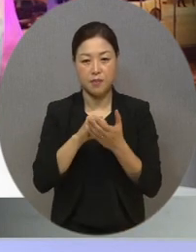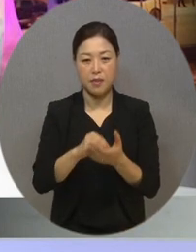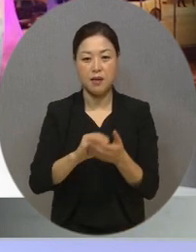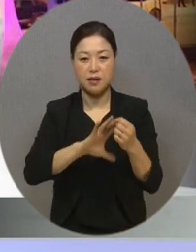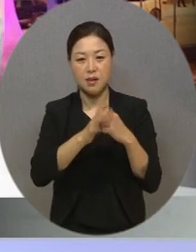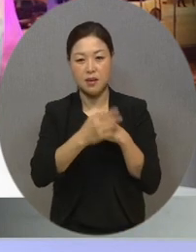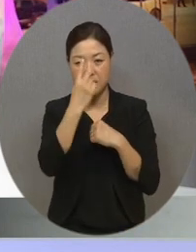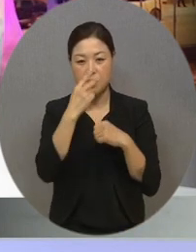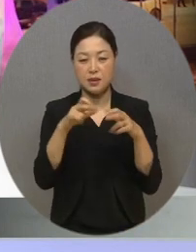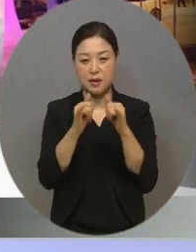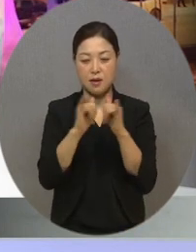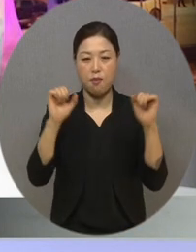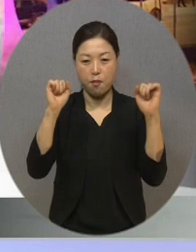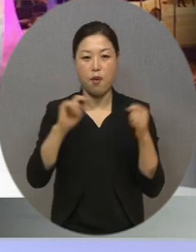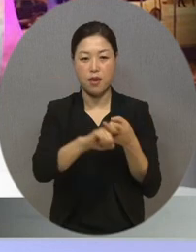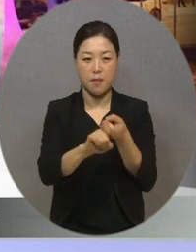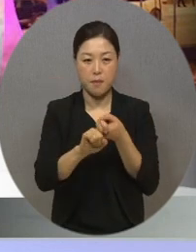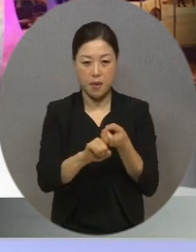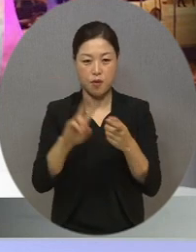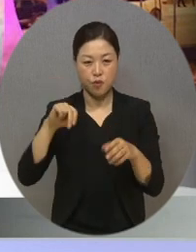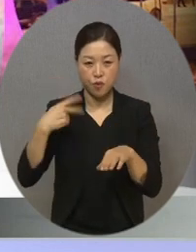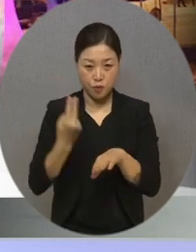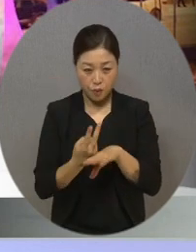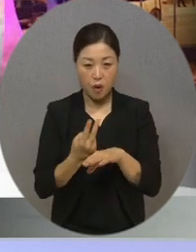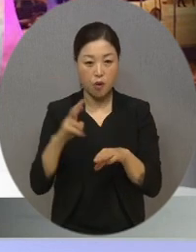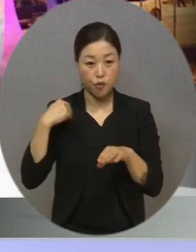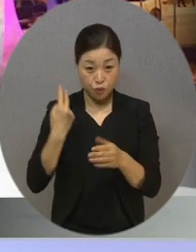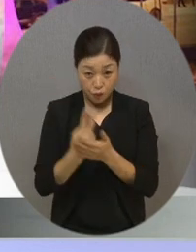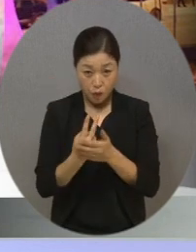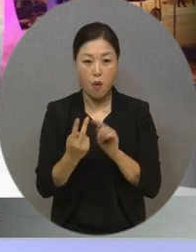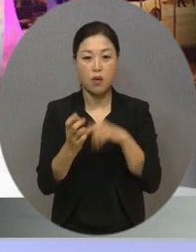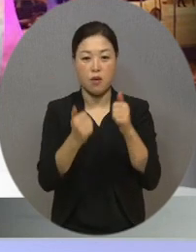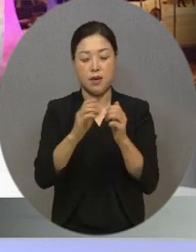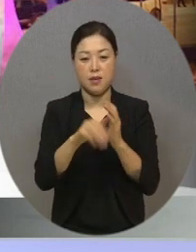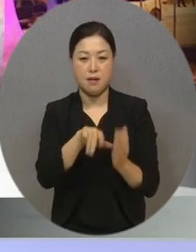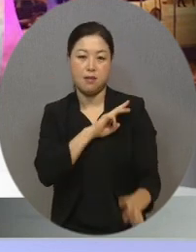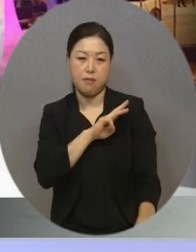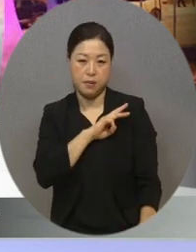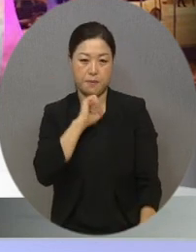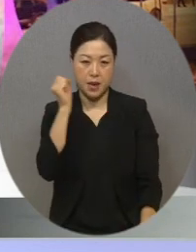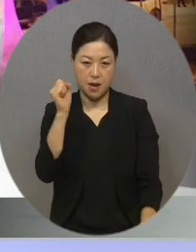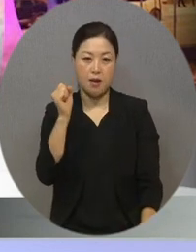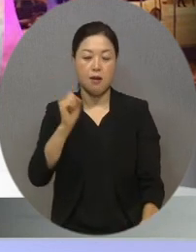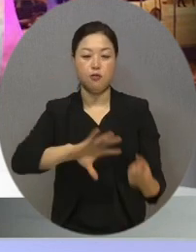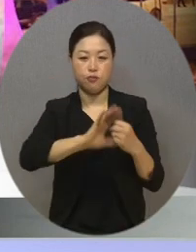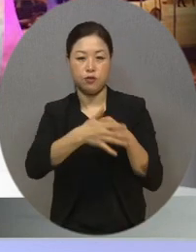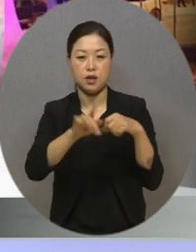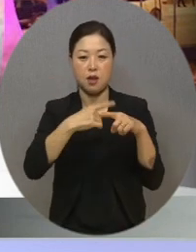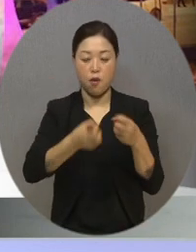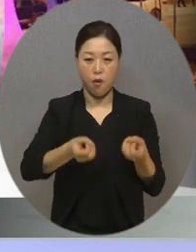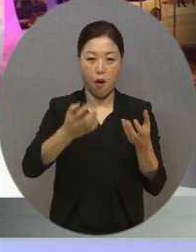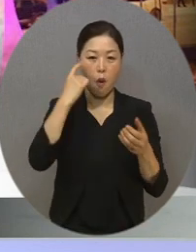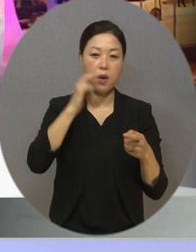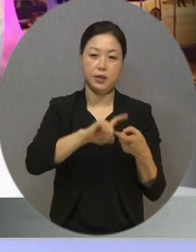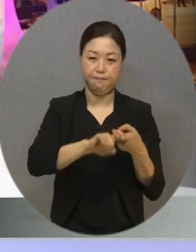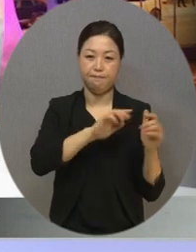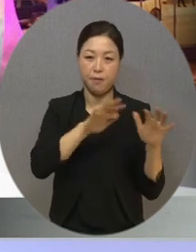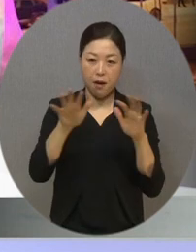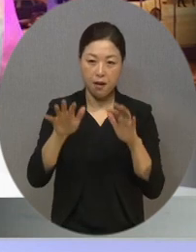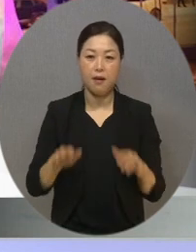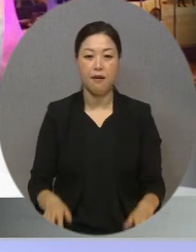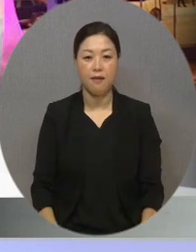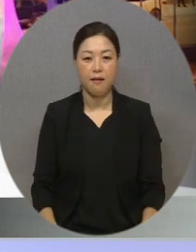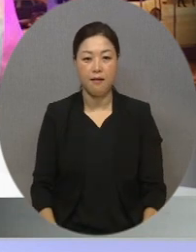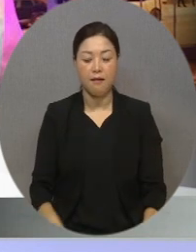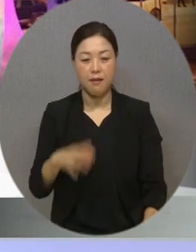세계 시각장애인 스포츠연맹 유도 월드 그랑프리에서 3위를 달성하며 국제대회에서도 주목을 받고 있습니다.